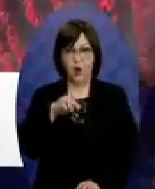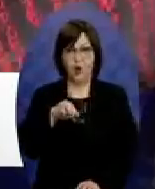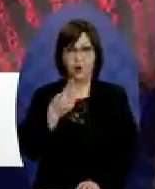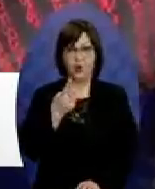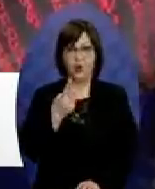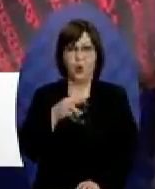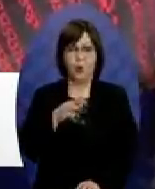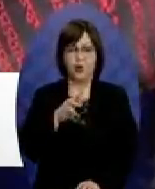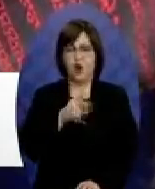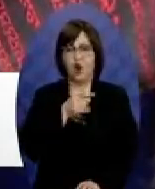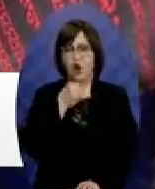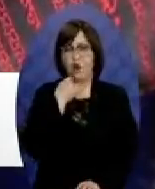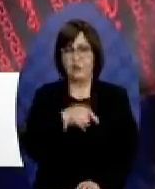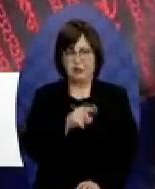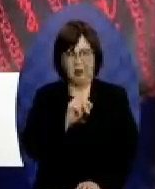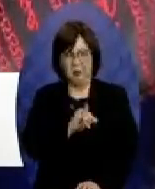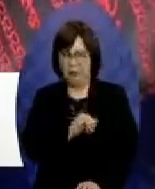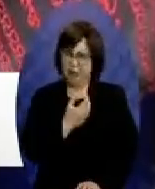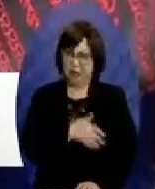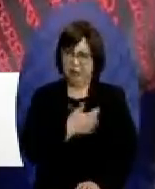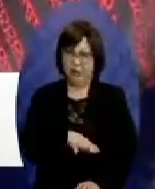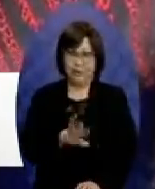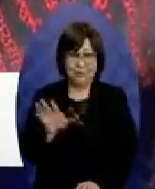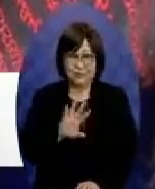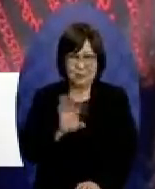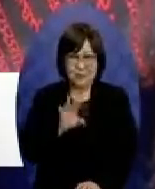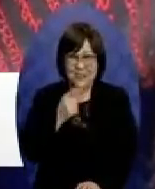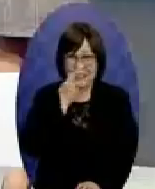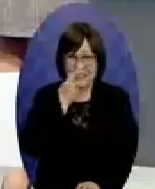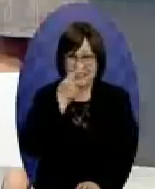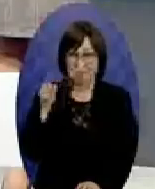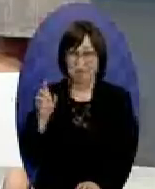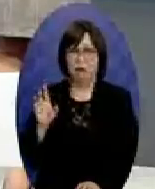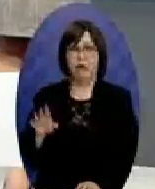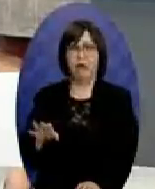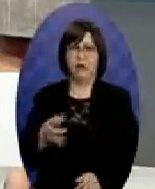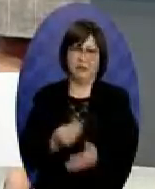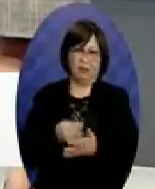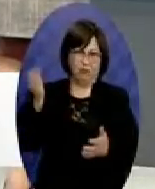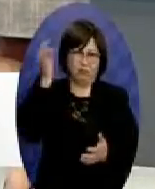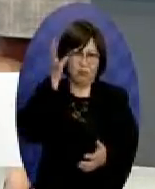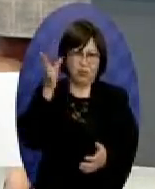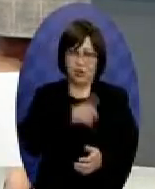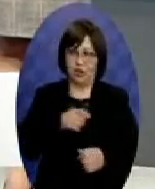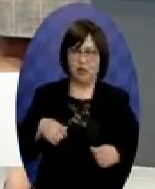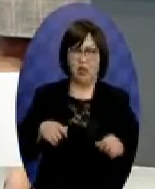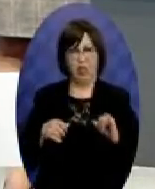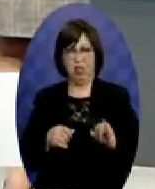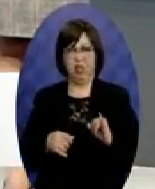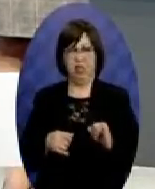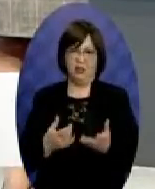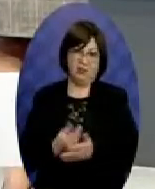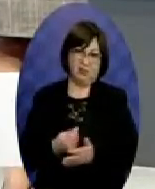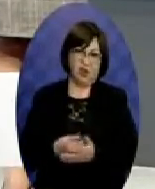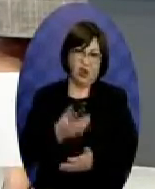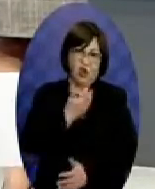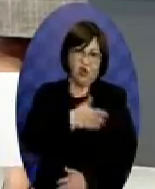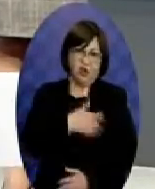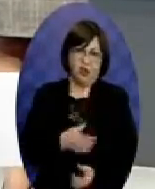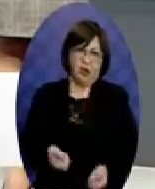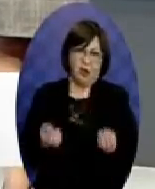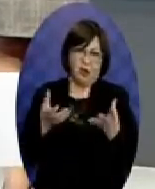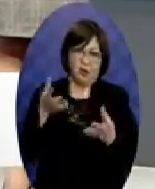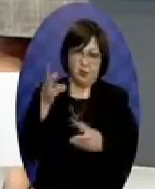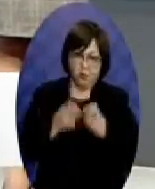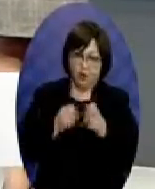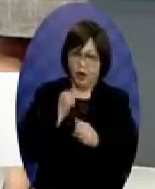хөдөлмөр шингэсэн байдаг. Бичгтээ ийм торгыг гаргаж авахын тулд эрдэмтэд ажилладаг, уран бичлэгтнүүд хүртэл хамтарч ажилладаг. За үйлдвэрийн